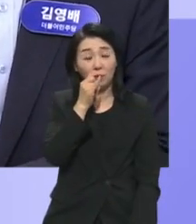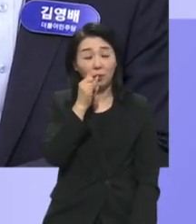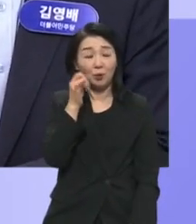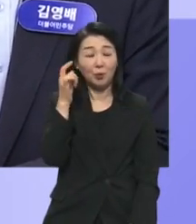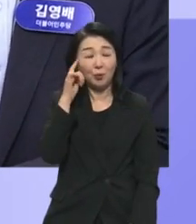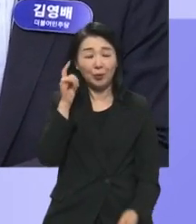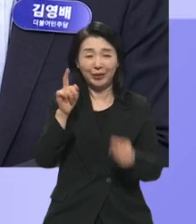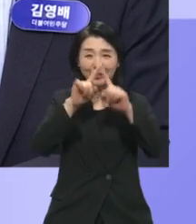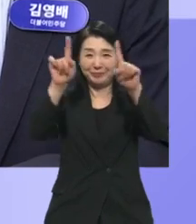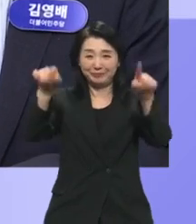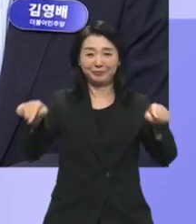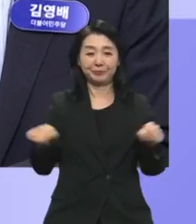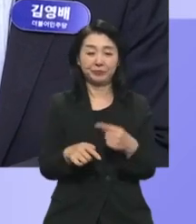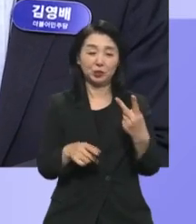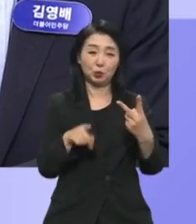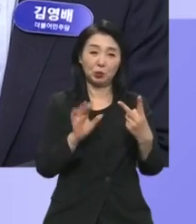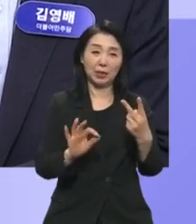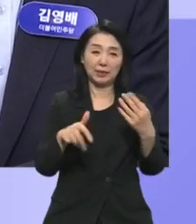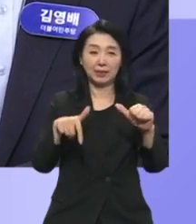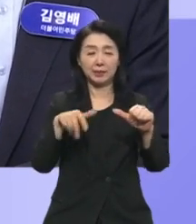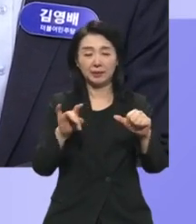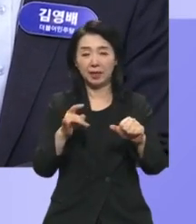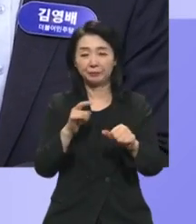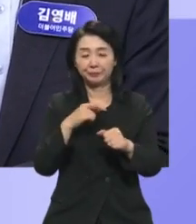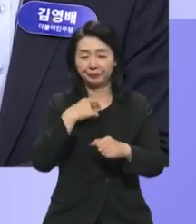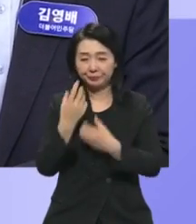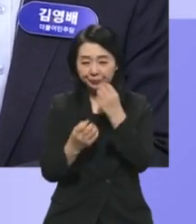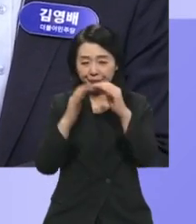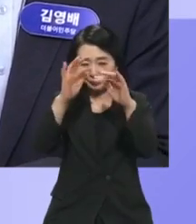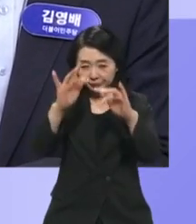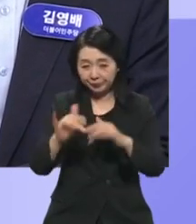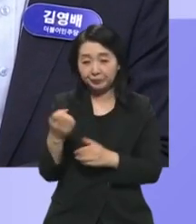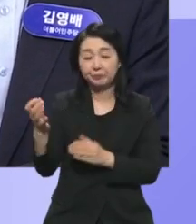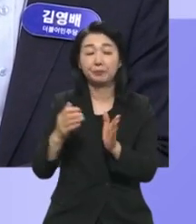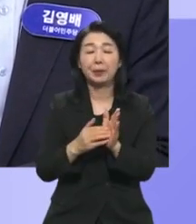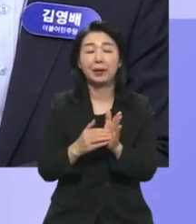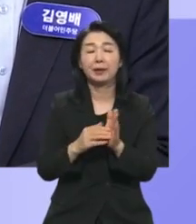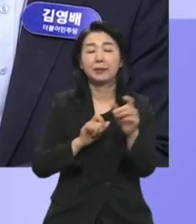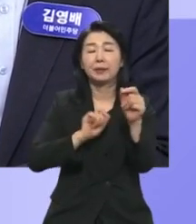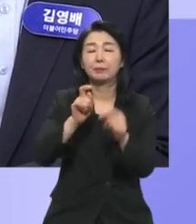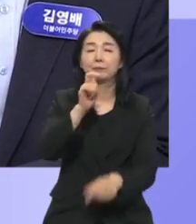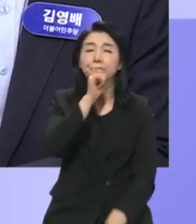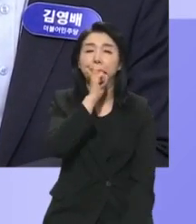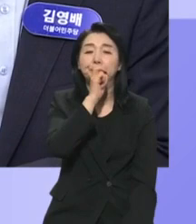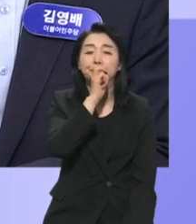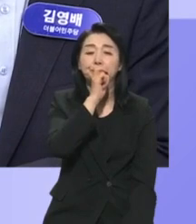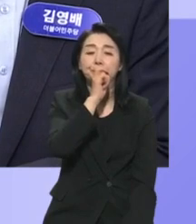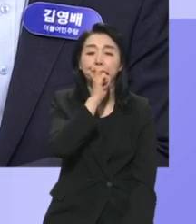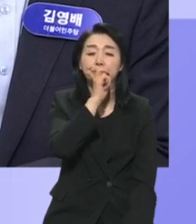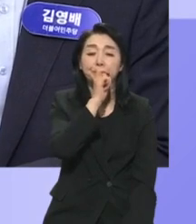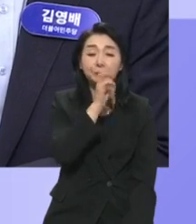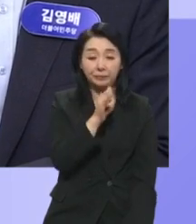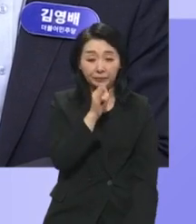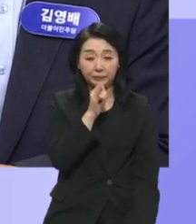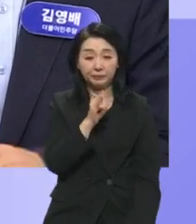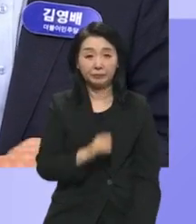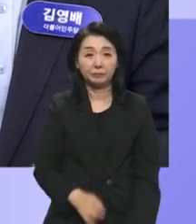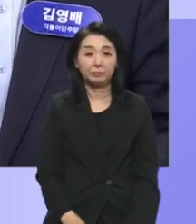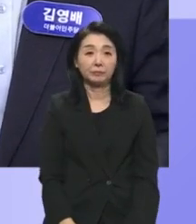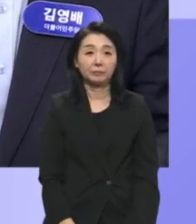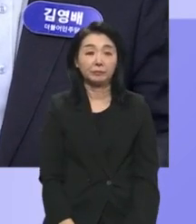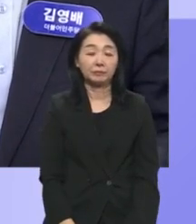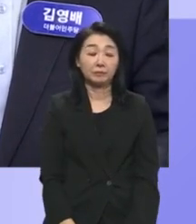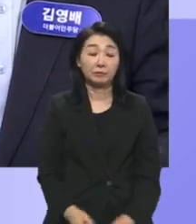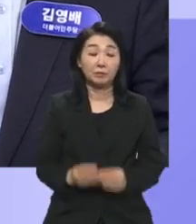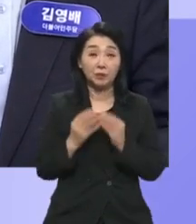두 장짜리 혹은 다섯 장짜리 진술을 제출하고 뭐 거의 묵비권을 행사하듯 해왔다는 소리 이제 흘러 나왔었잖아요